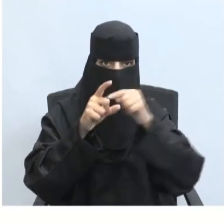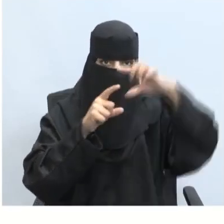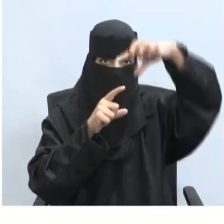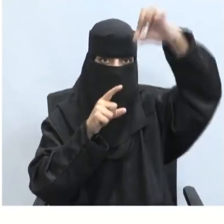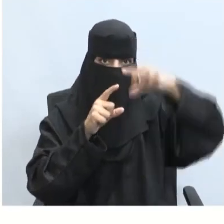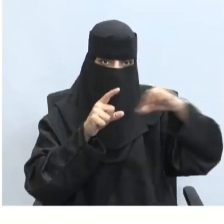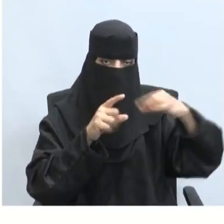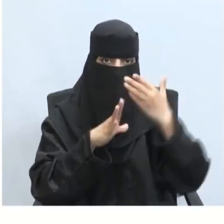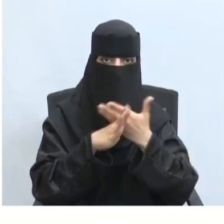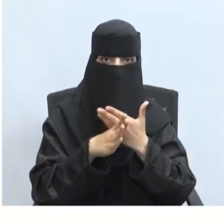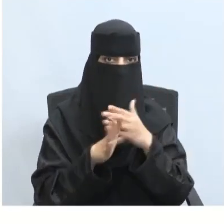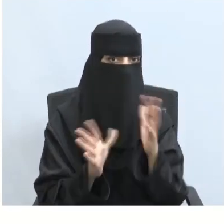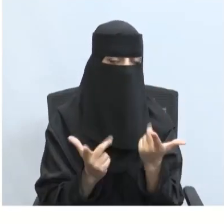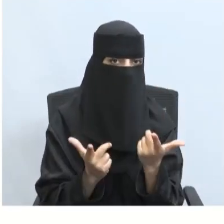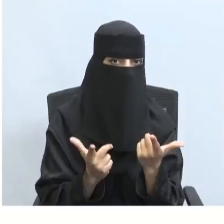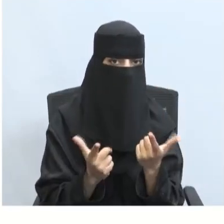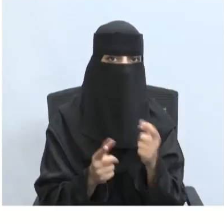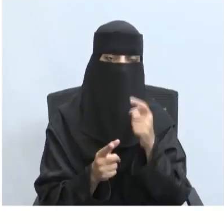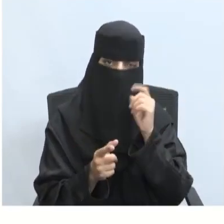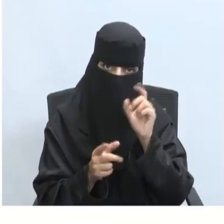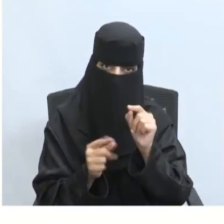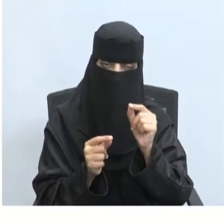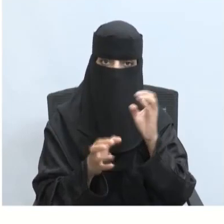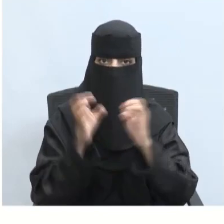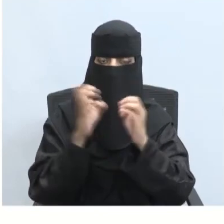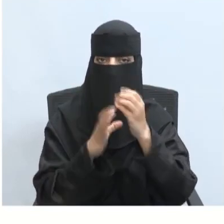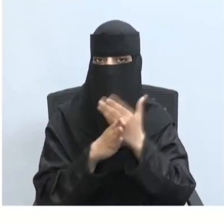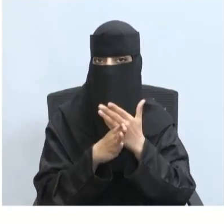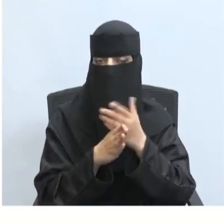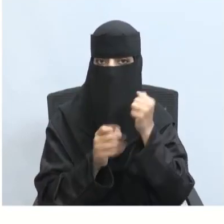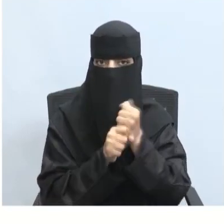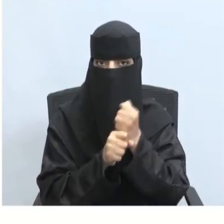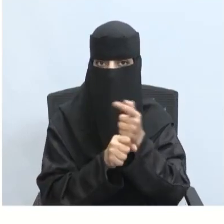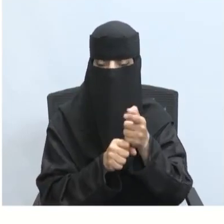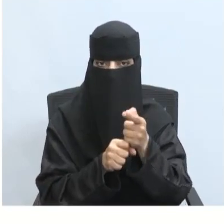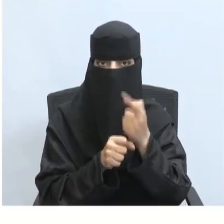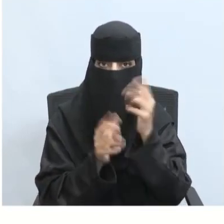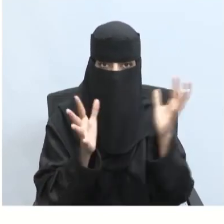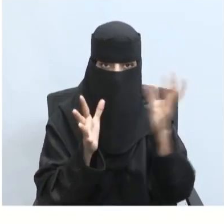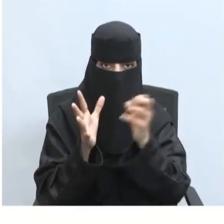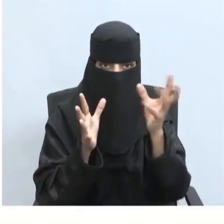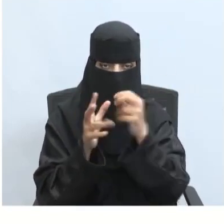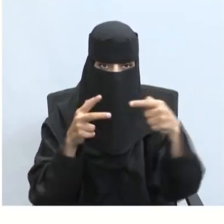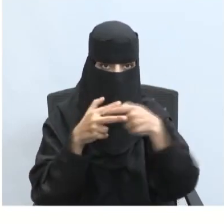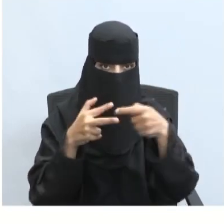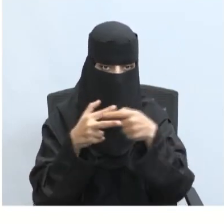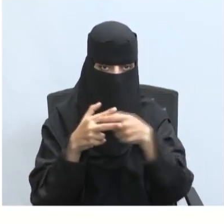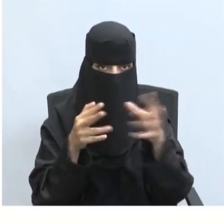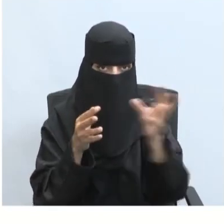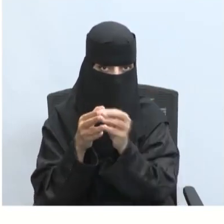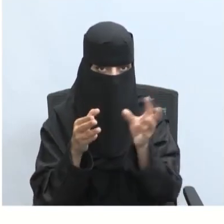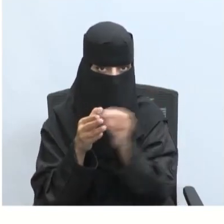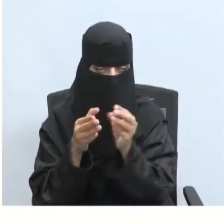المحدبه لعلاج طول النظر نعم احسنت عزيزي الطالب لانها تعمل على تجميع الاشعه فتكون